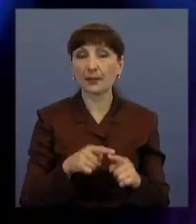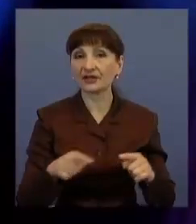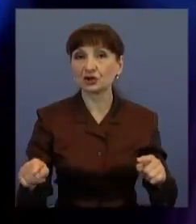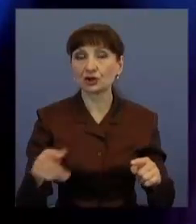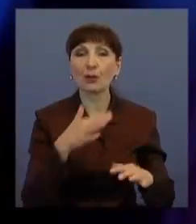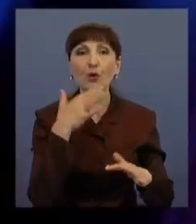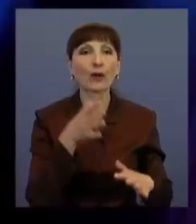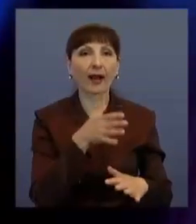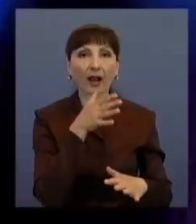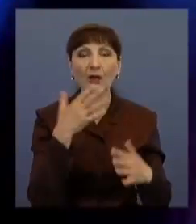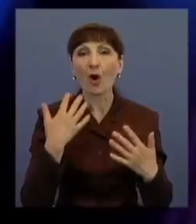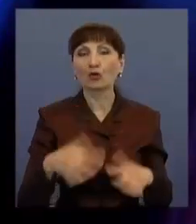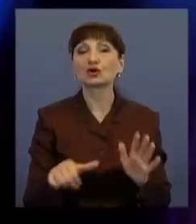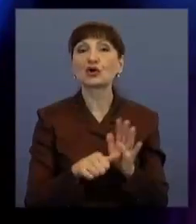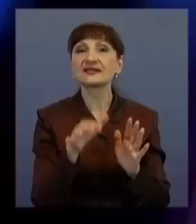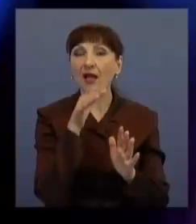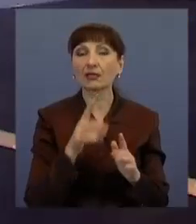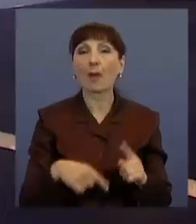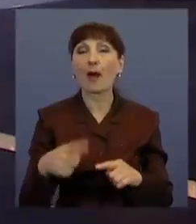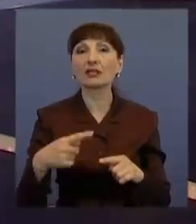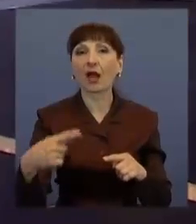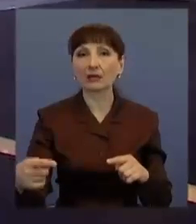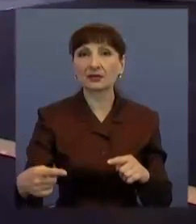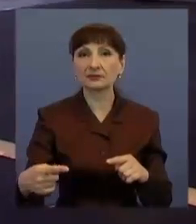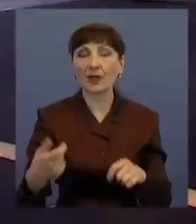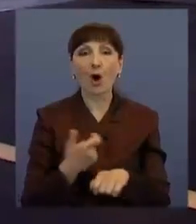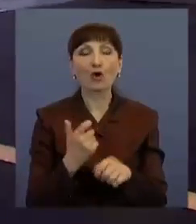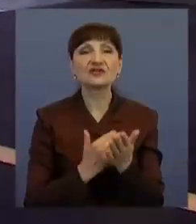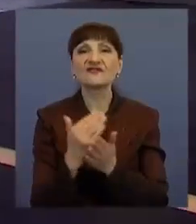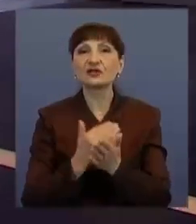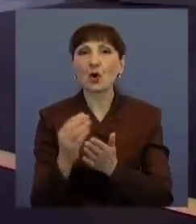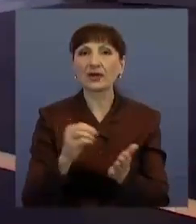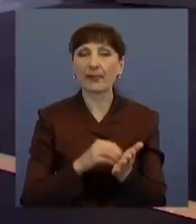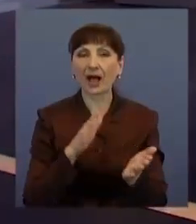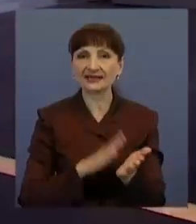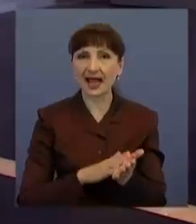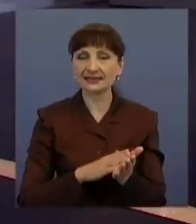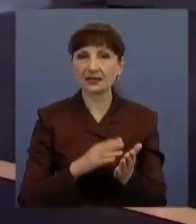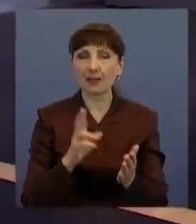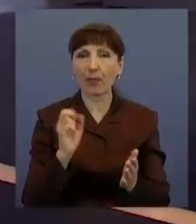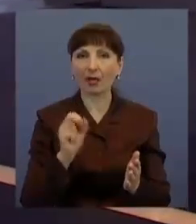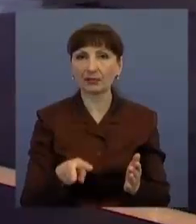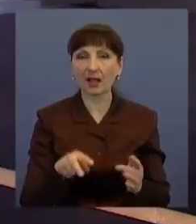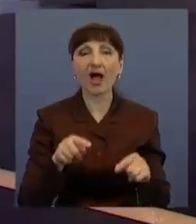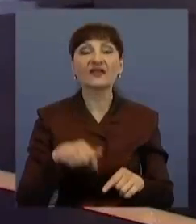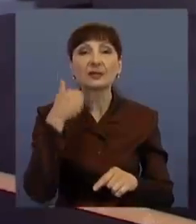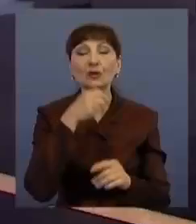протяжении многих лет уже... 6 лет подряд. Очень высокий показатель. Какие ожидания на этот